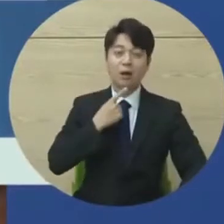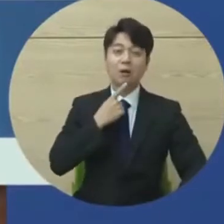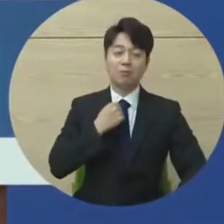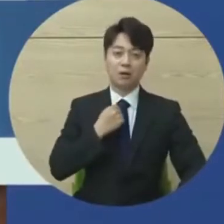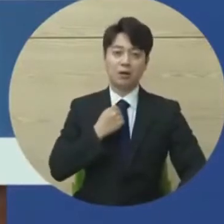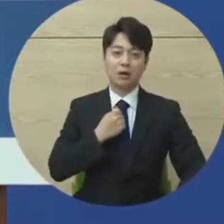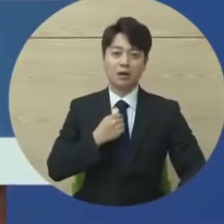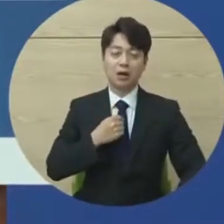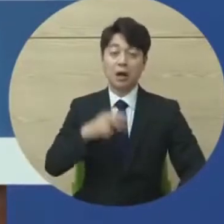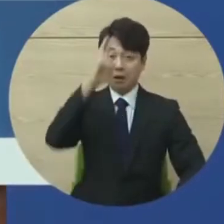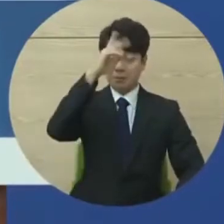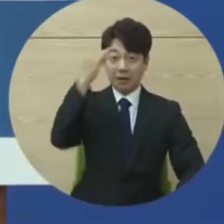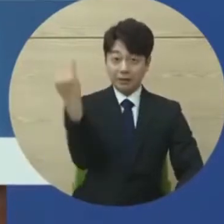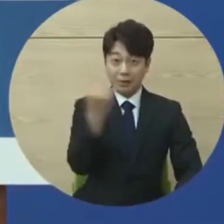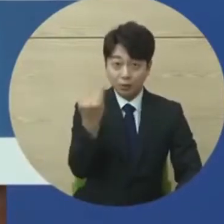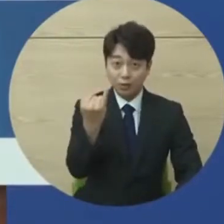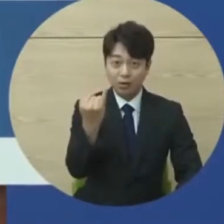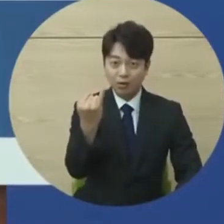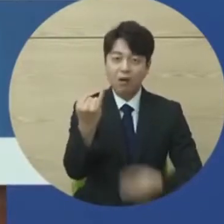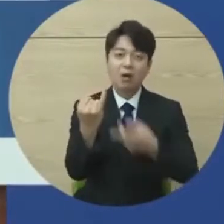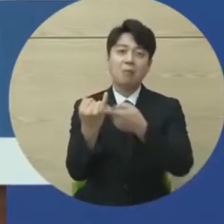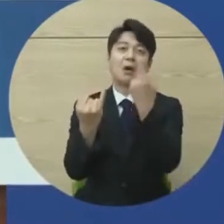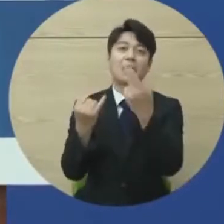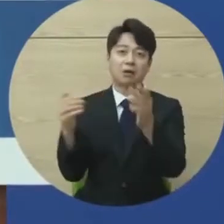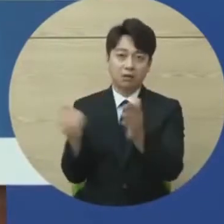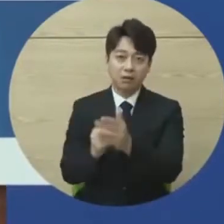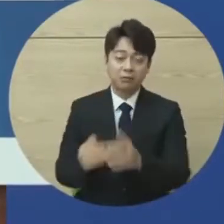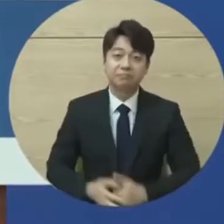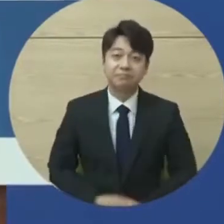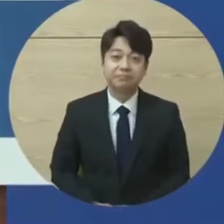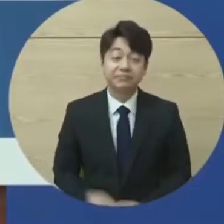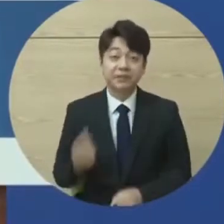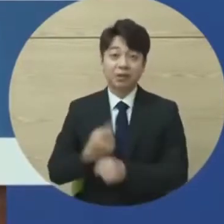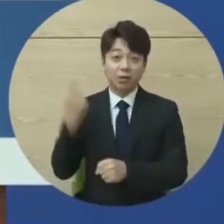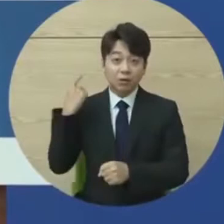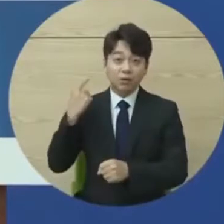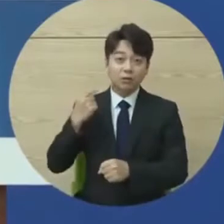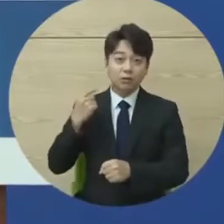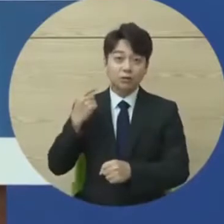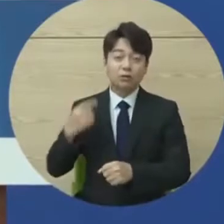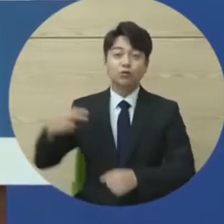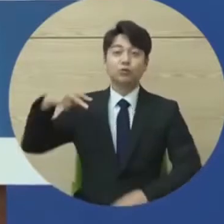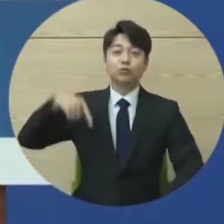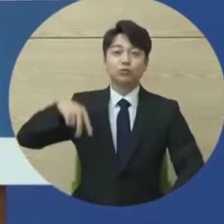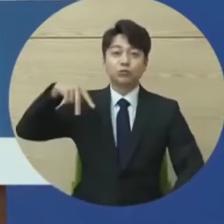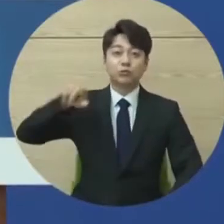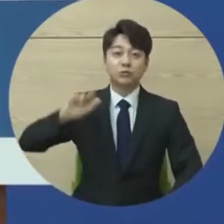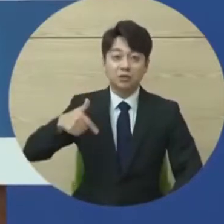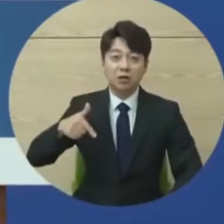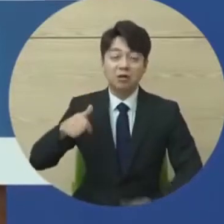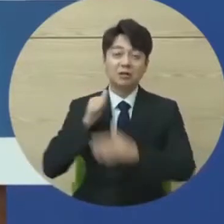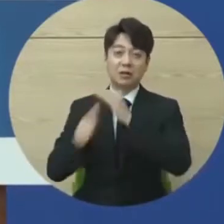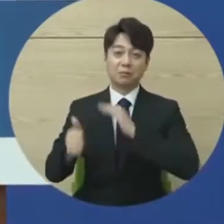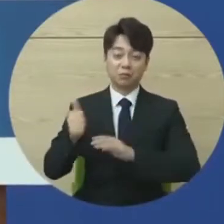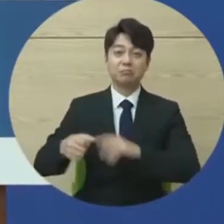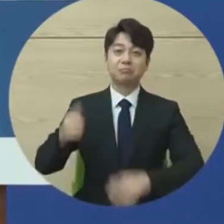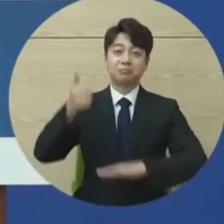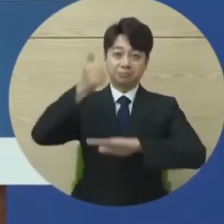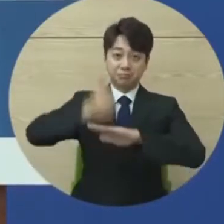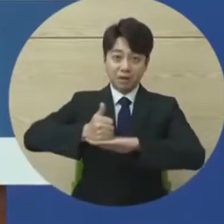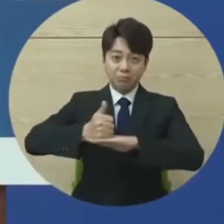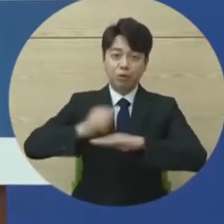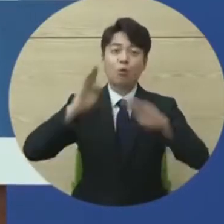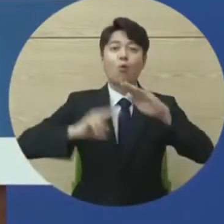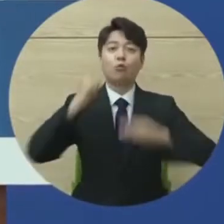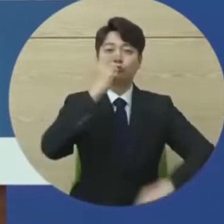성공시켰습니다. 작년에는 원내 수석부대표를 맡아 4+1의 어려운 관문을 뚫고